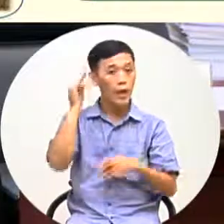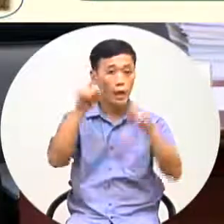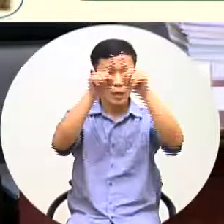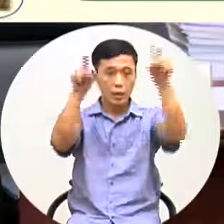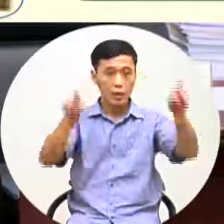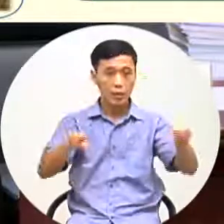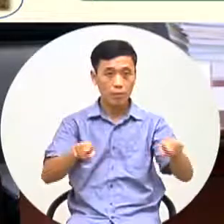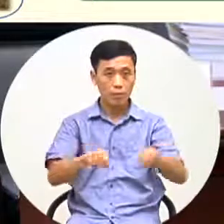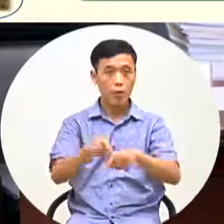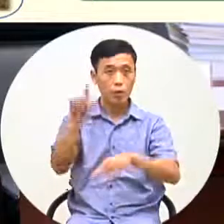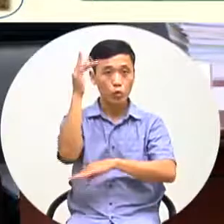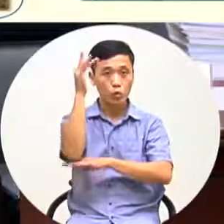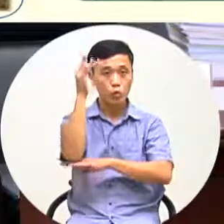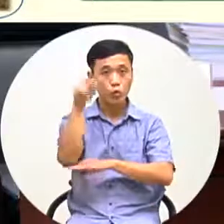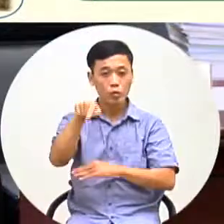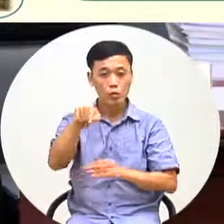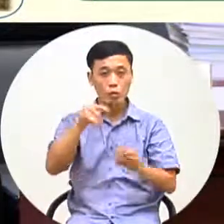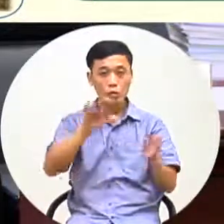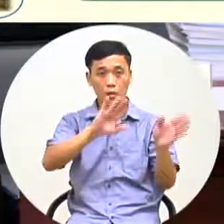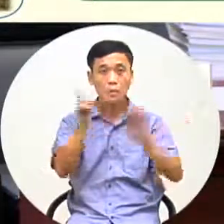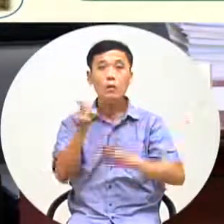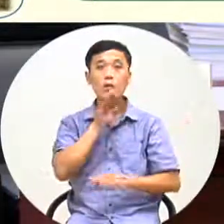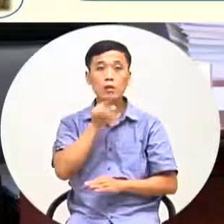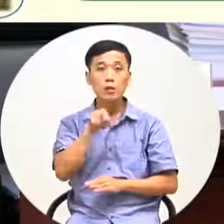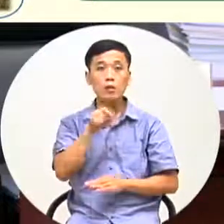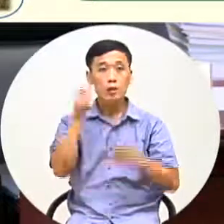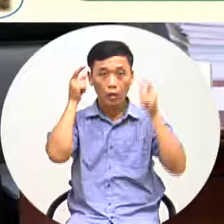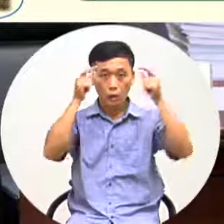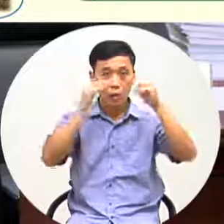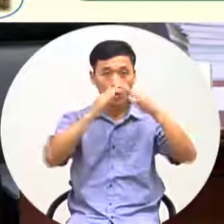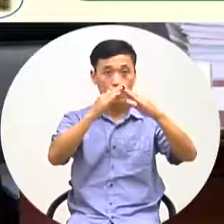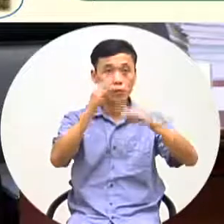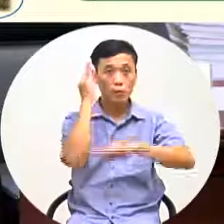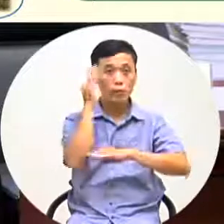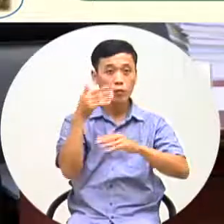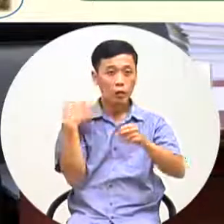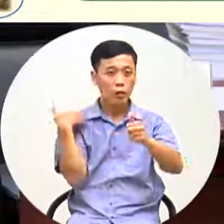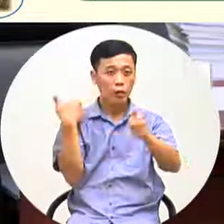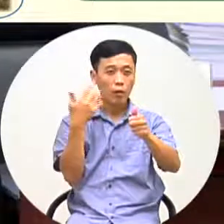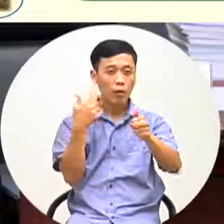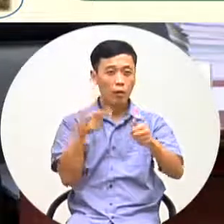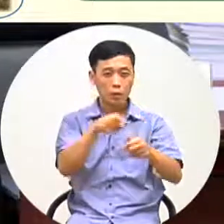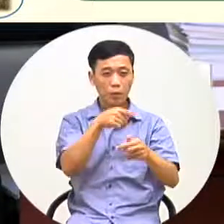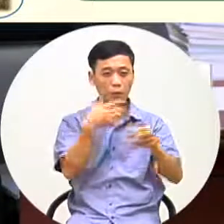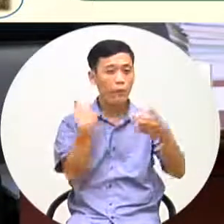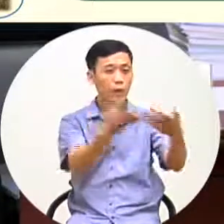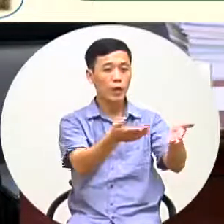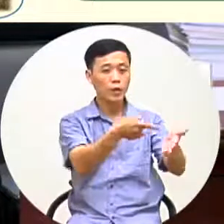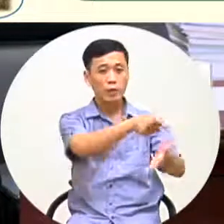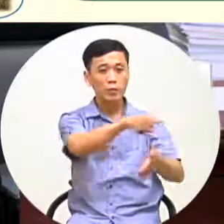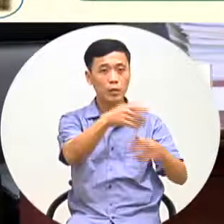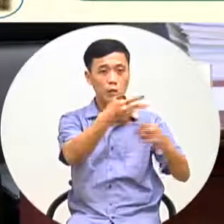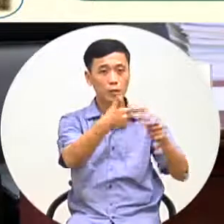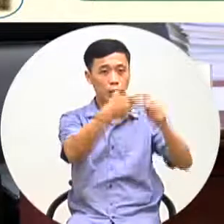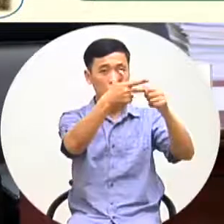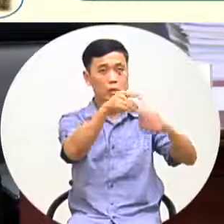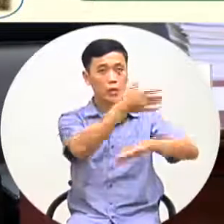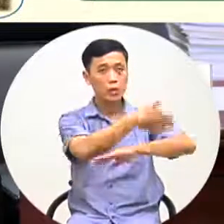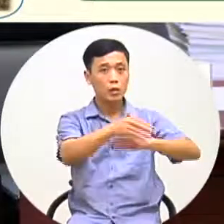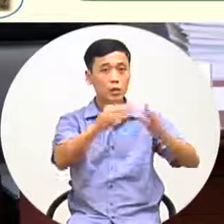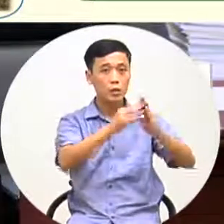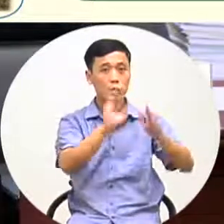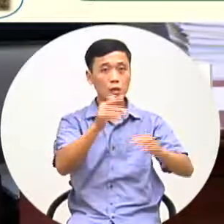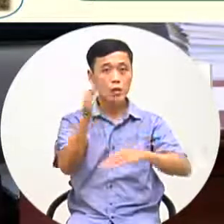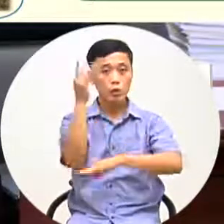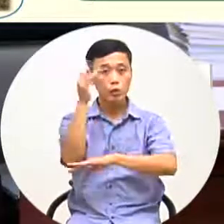是高雄市政府却由第七合川局他这样子任由他这样做，但是一起挖地单隔容期来对呢，我们还是